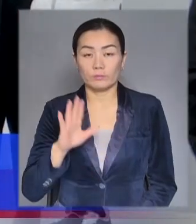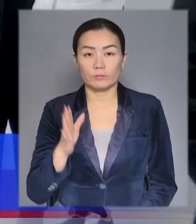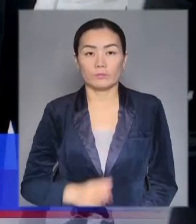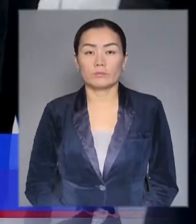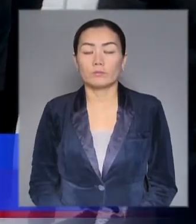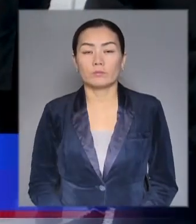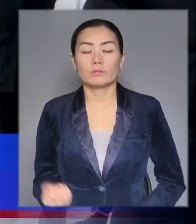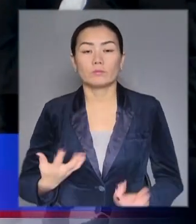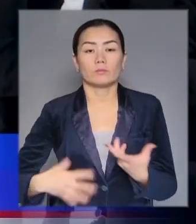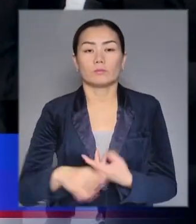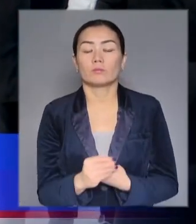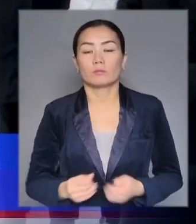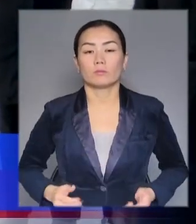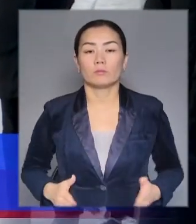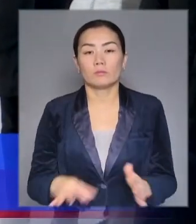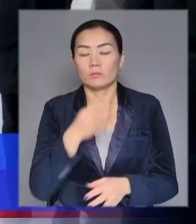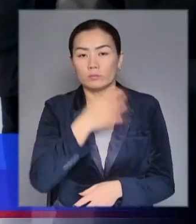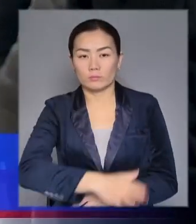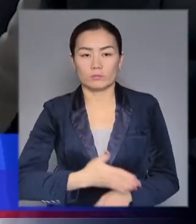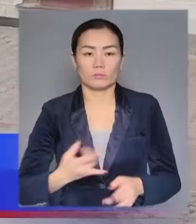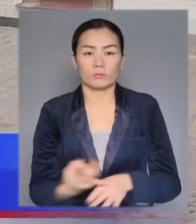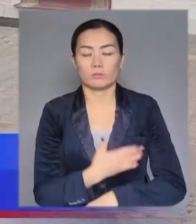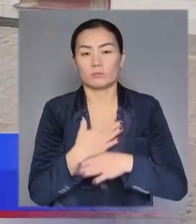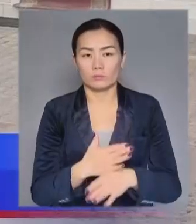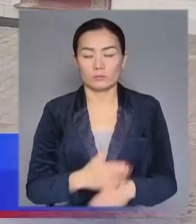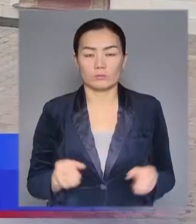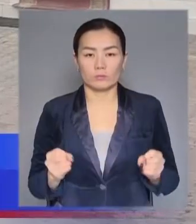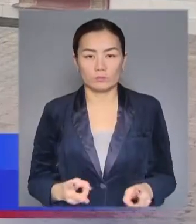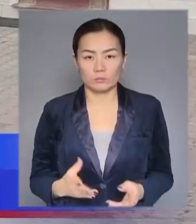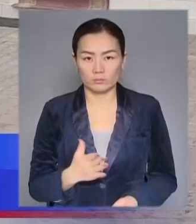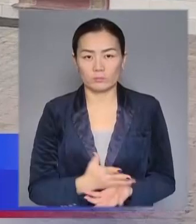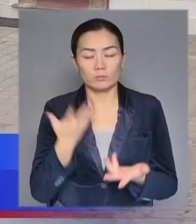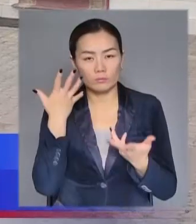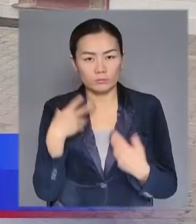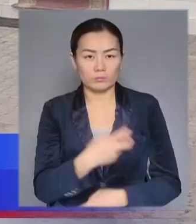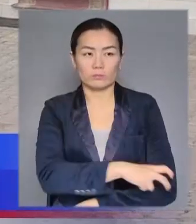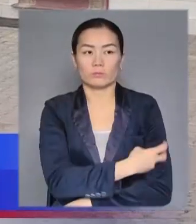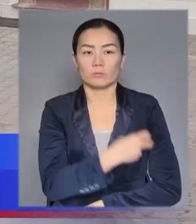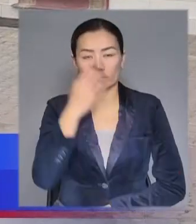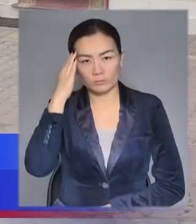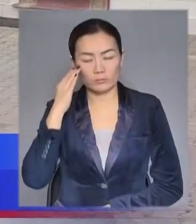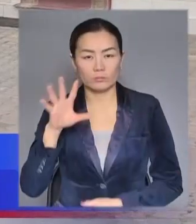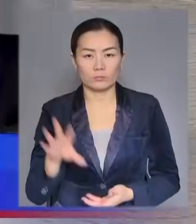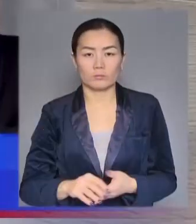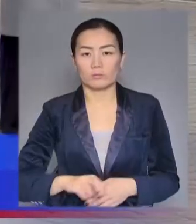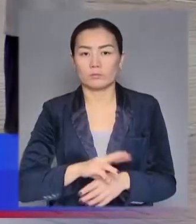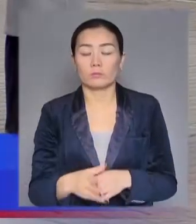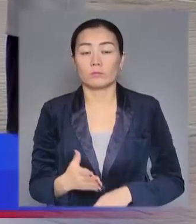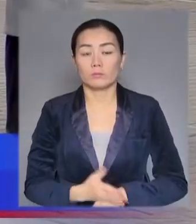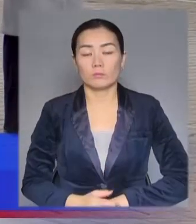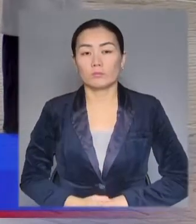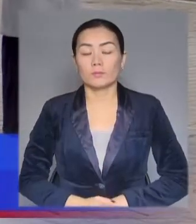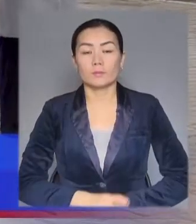берілді. Автокөліктер жол талғамайды, іші алғашқы көмек көрсетуге арналған заманауи медициналық құрал-жабдықтармен